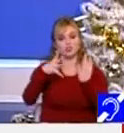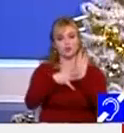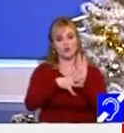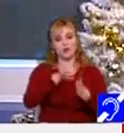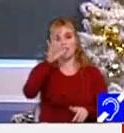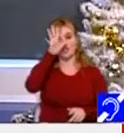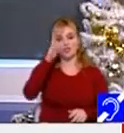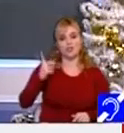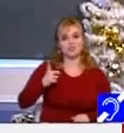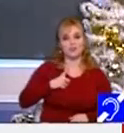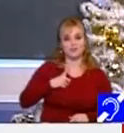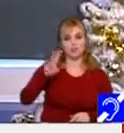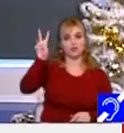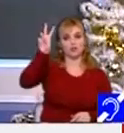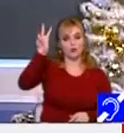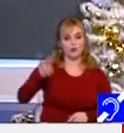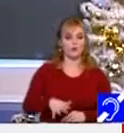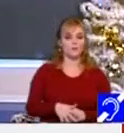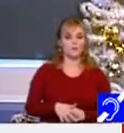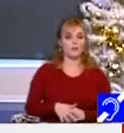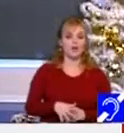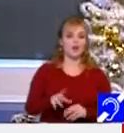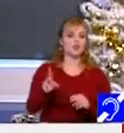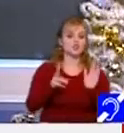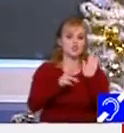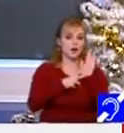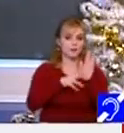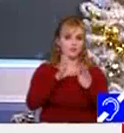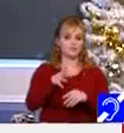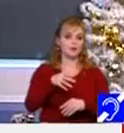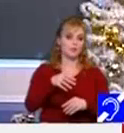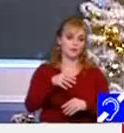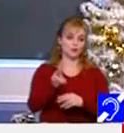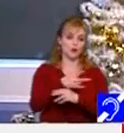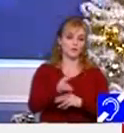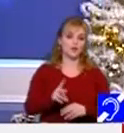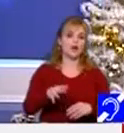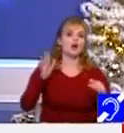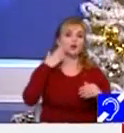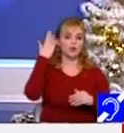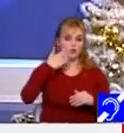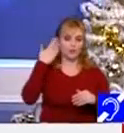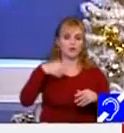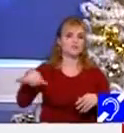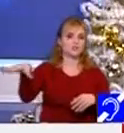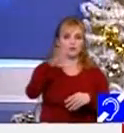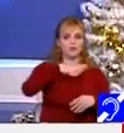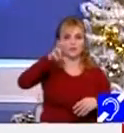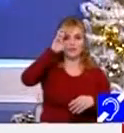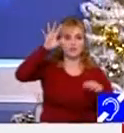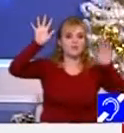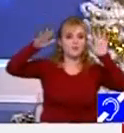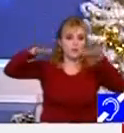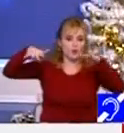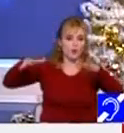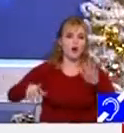În capitală așteptăm 2 grade în această noapte și în jur de 7 grade mâine la prânz. Și în România ploile vor cuprinde toată țara, iar